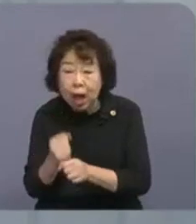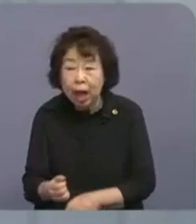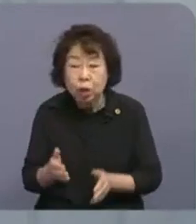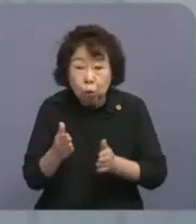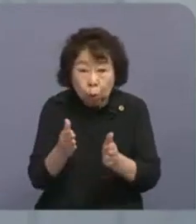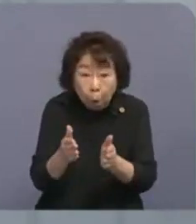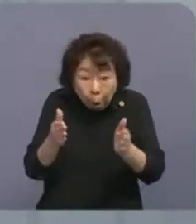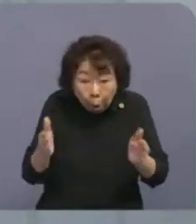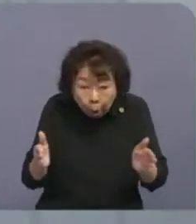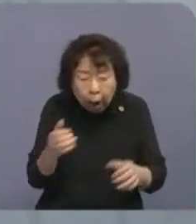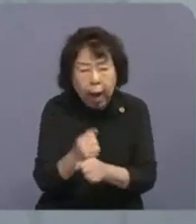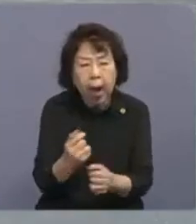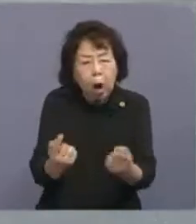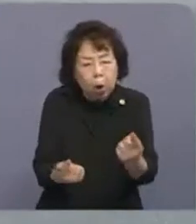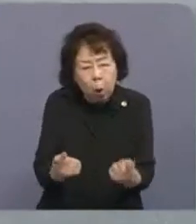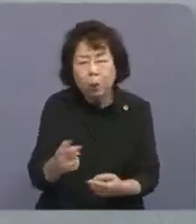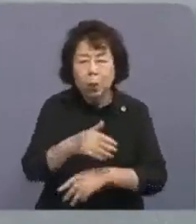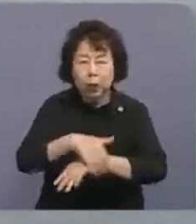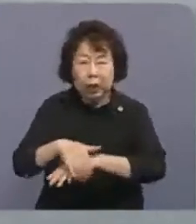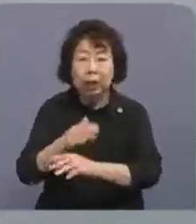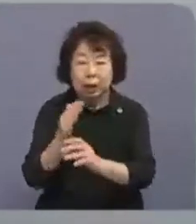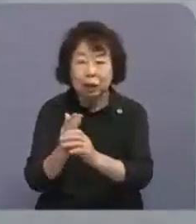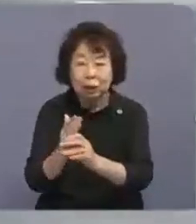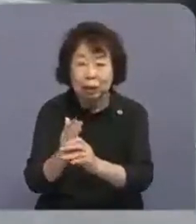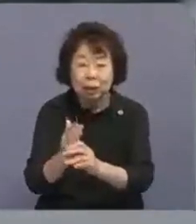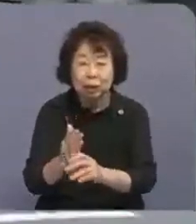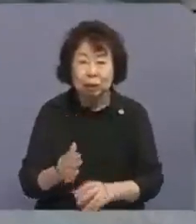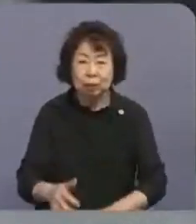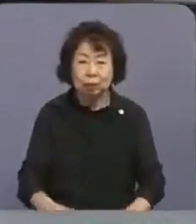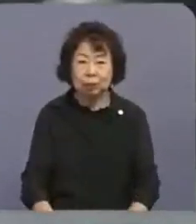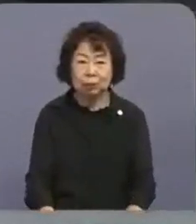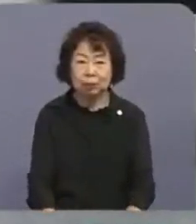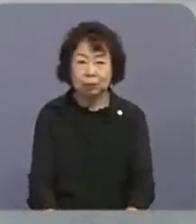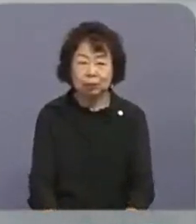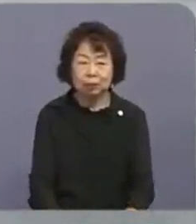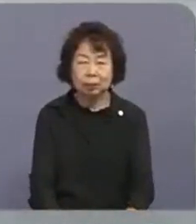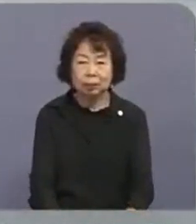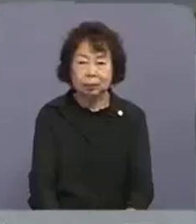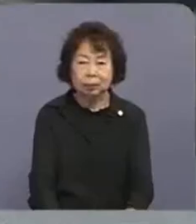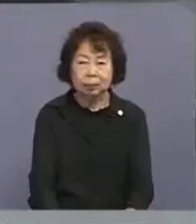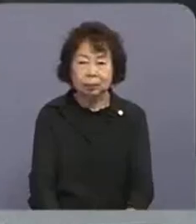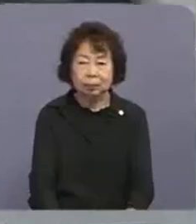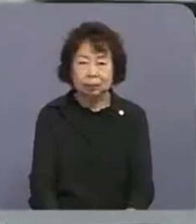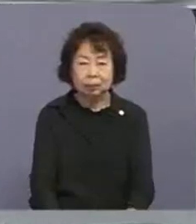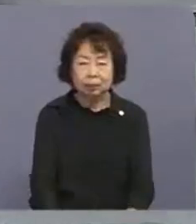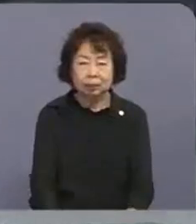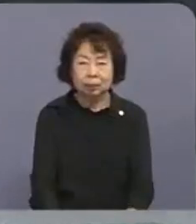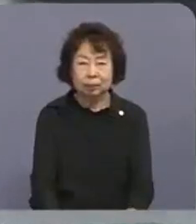도로폭을 조절하는 등의 방안을 검토하고 있다고 말했습니다. KBS 뉴스 김옥천입니다.